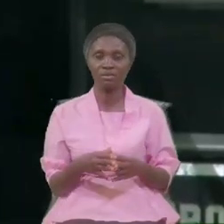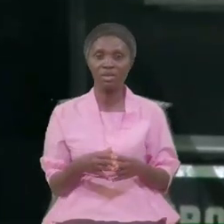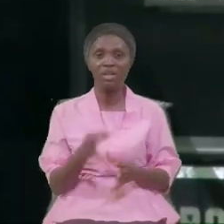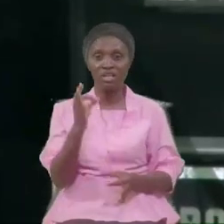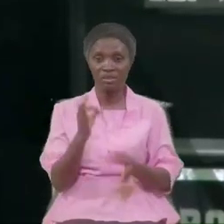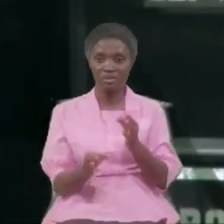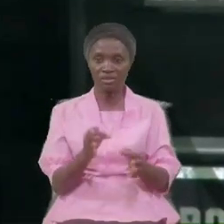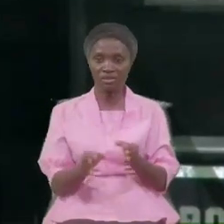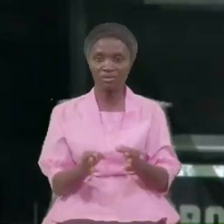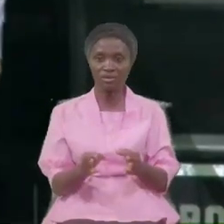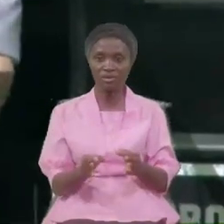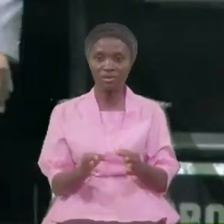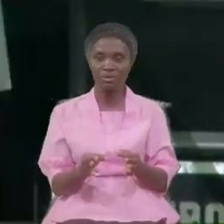faire.